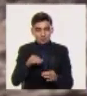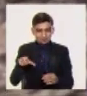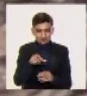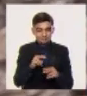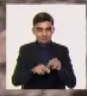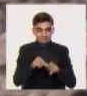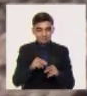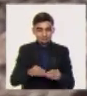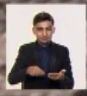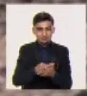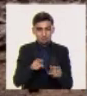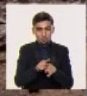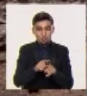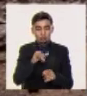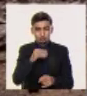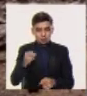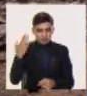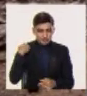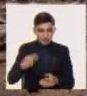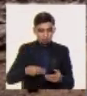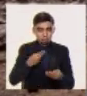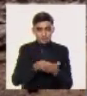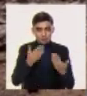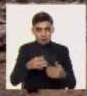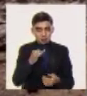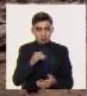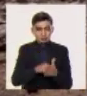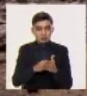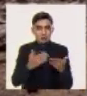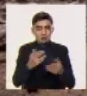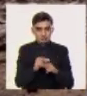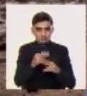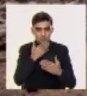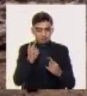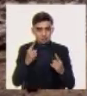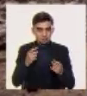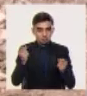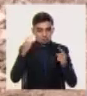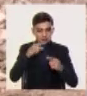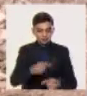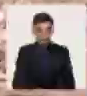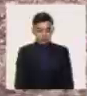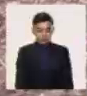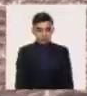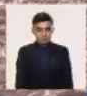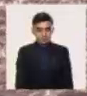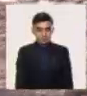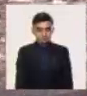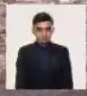на строительство проезжей части уже давно выделили. Так в чем же дело, узнавал Бахром Абдуллаев.